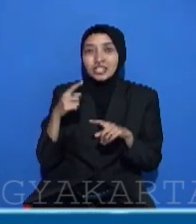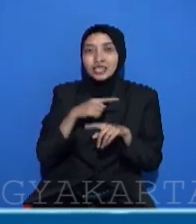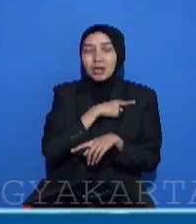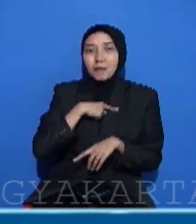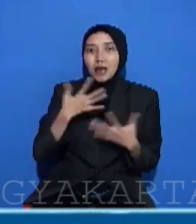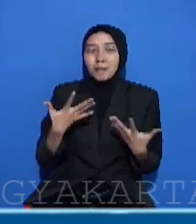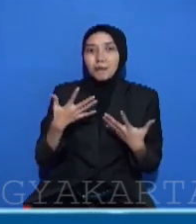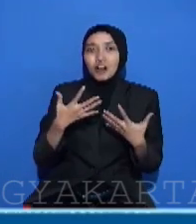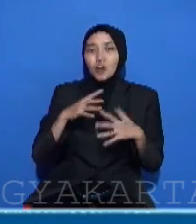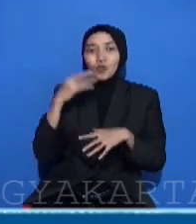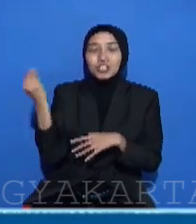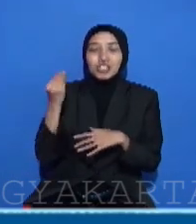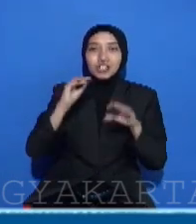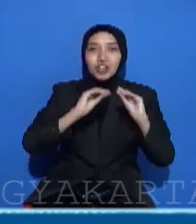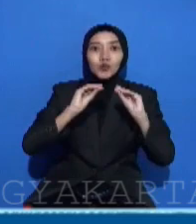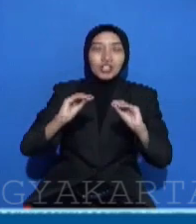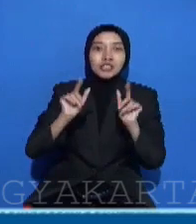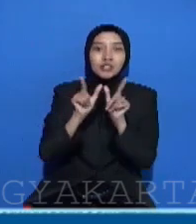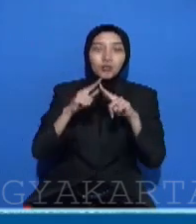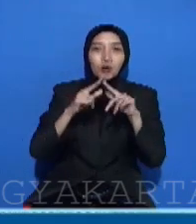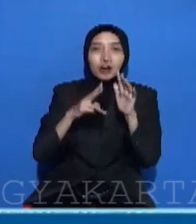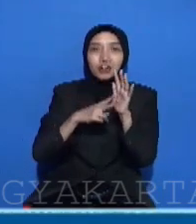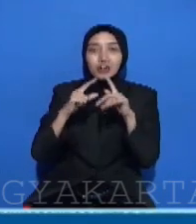wisata edukasi Wanamukti